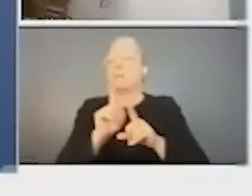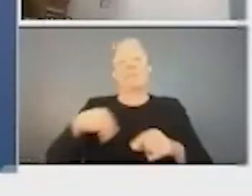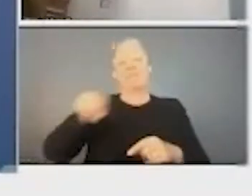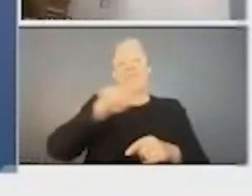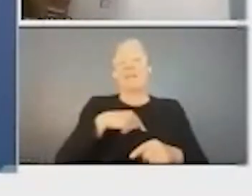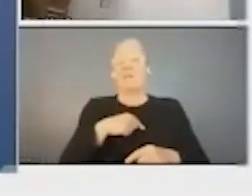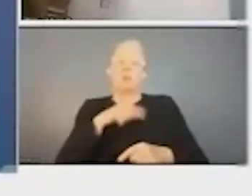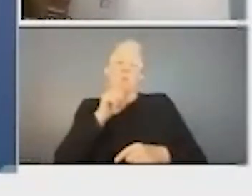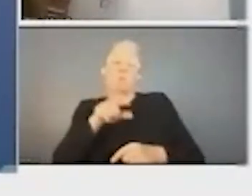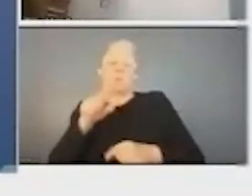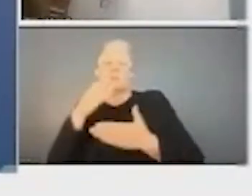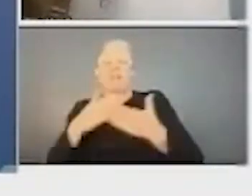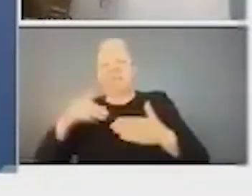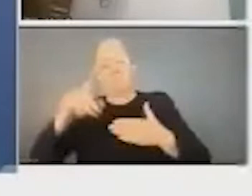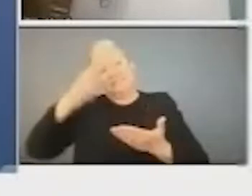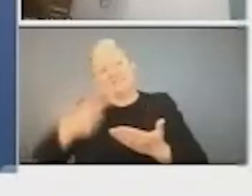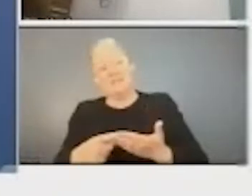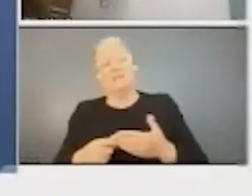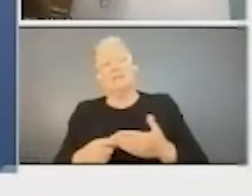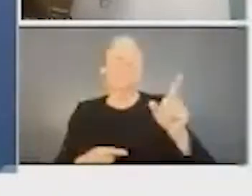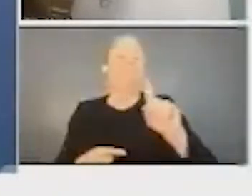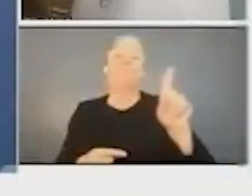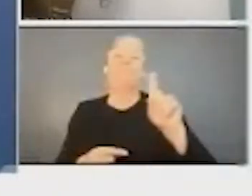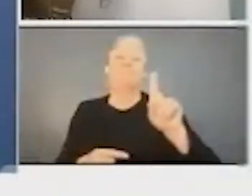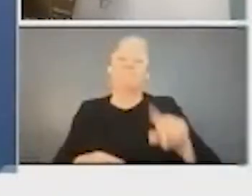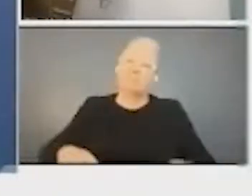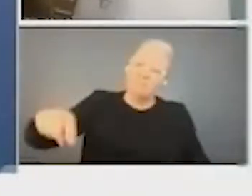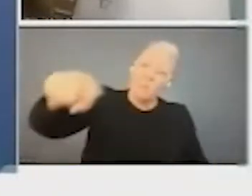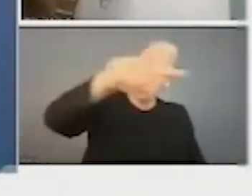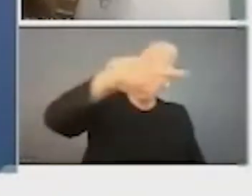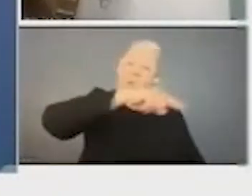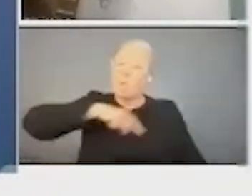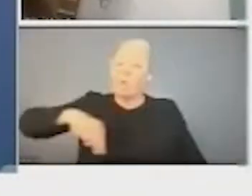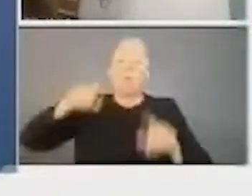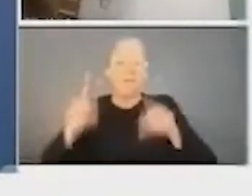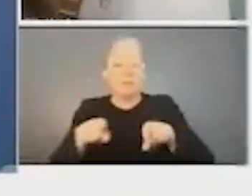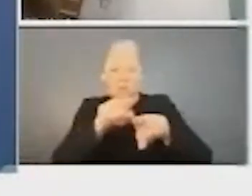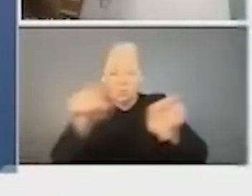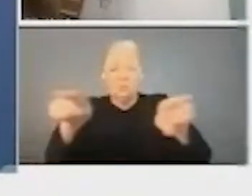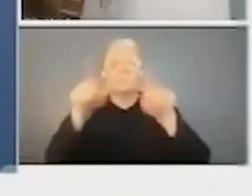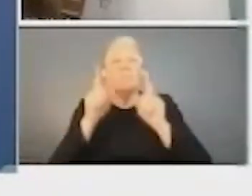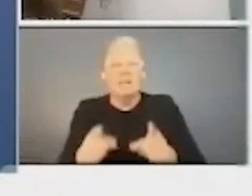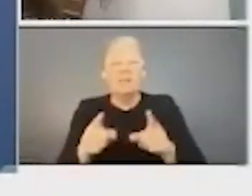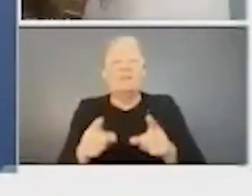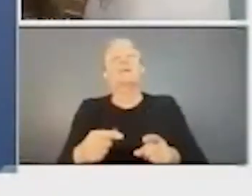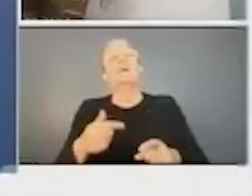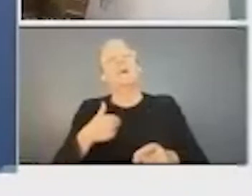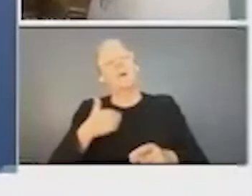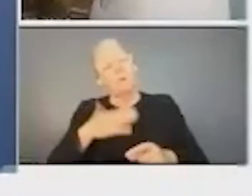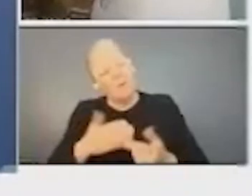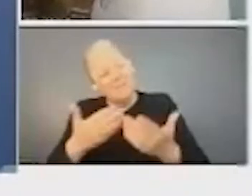وليس علينا أن نتخذ عدد قليل جدا من الناس